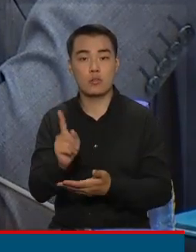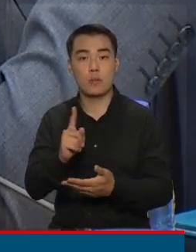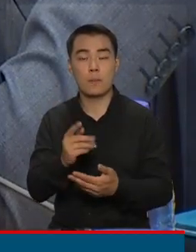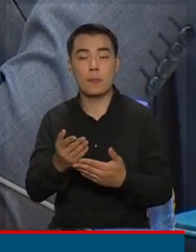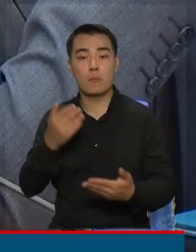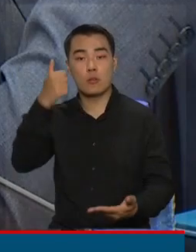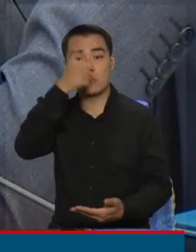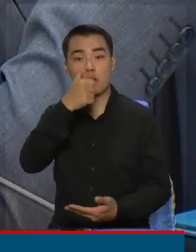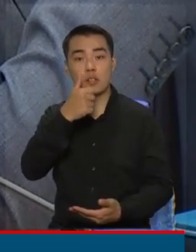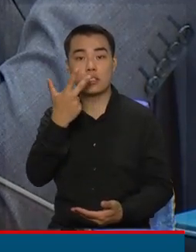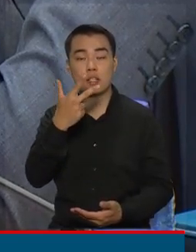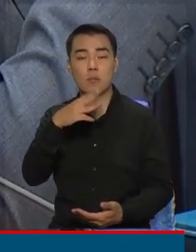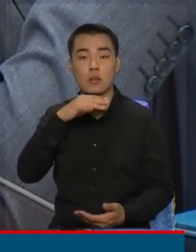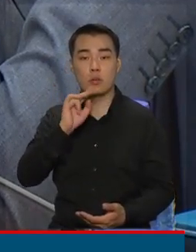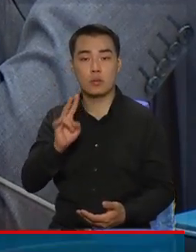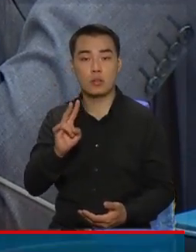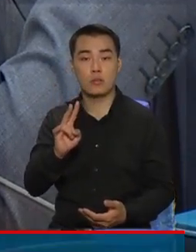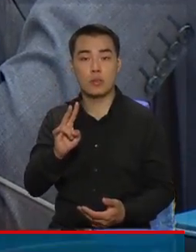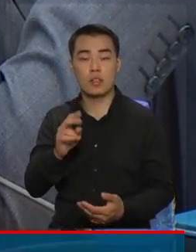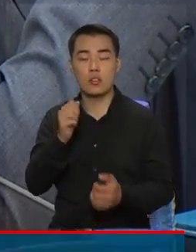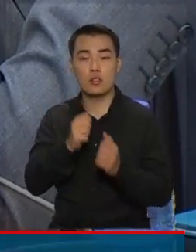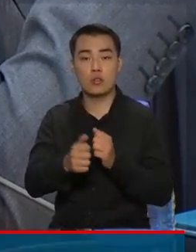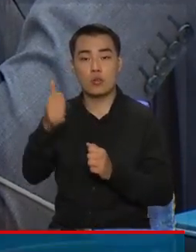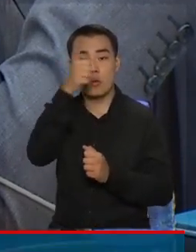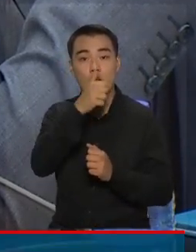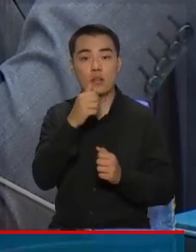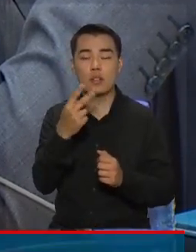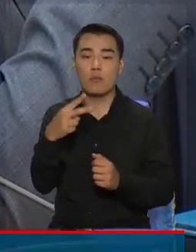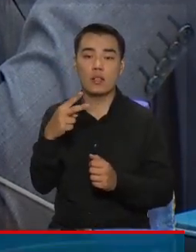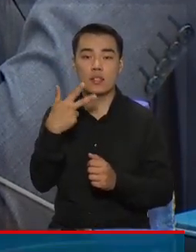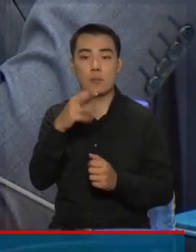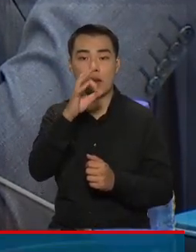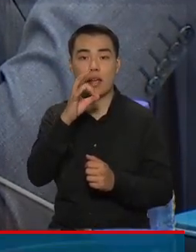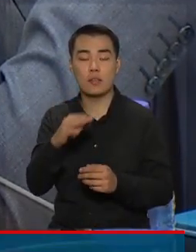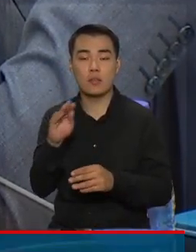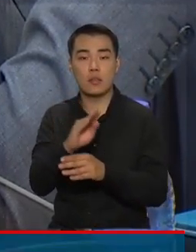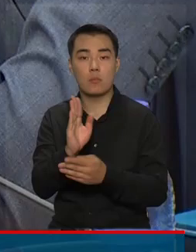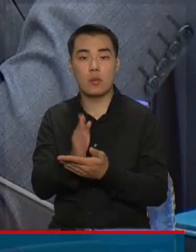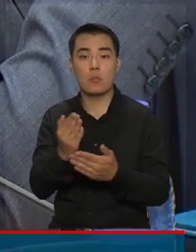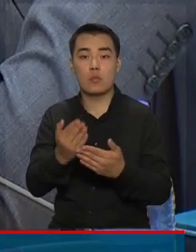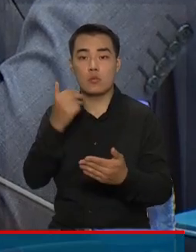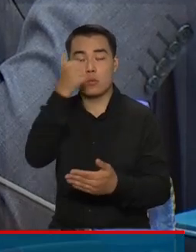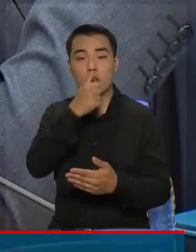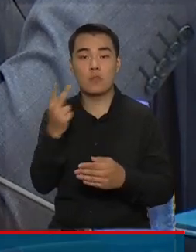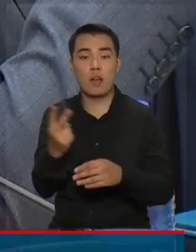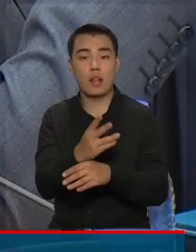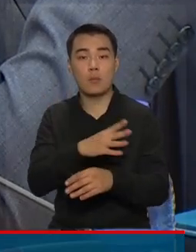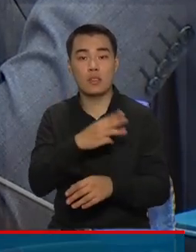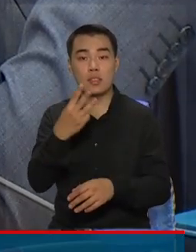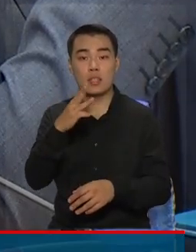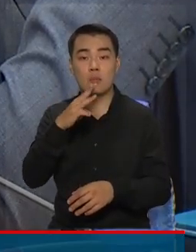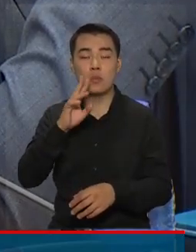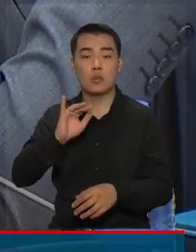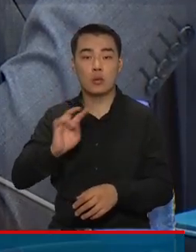прошлом году 3 миллиона. Это ежегодно увеличивается на 20-30%, особенно в прошлом году два раза. 3 миллиона